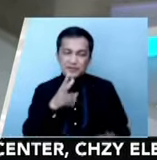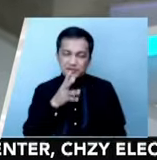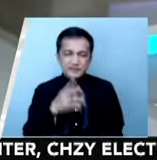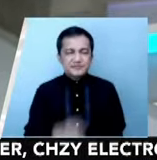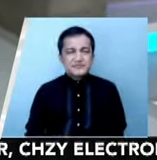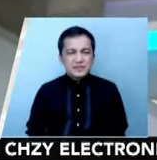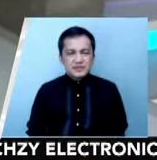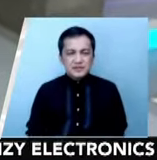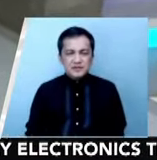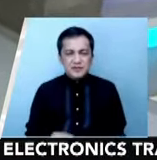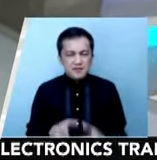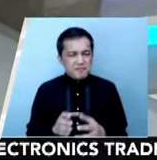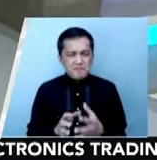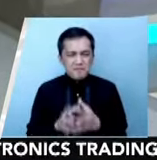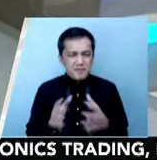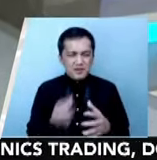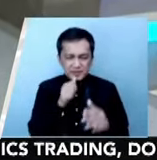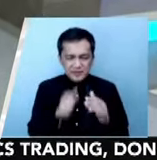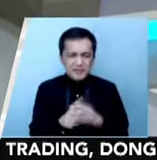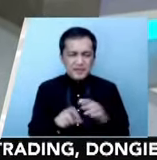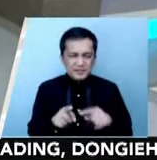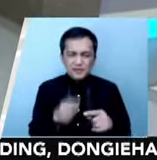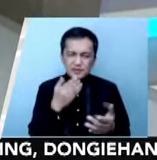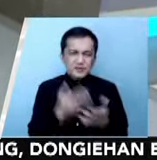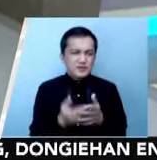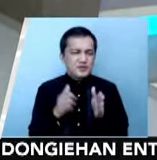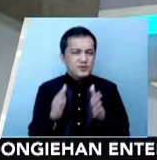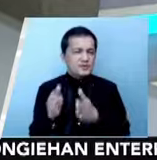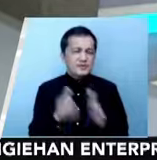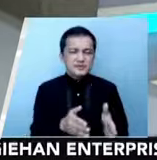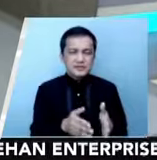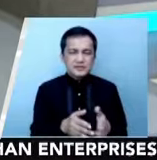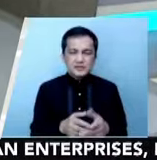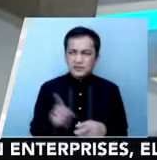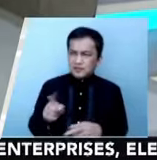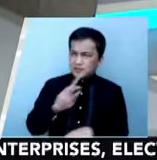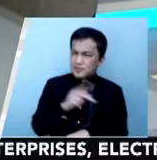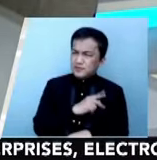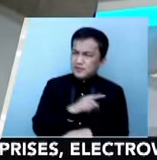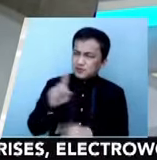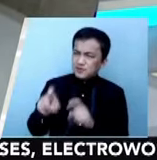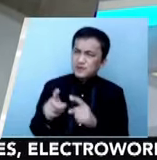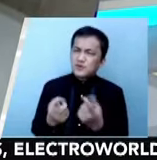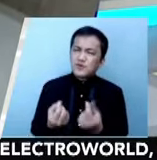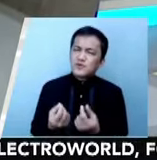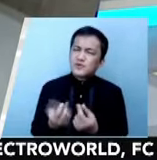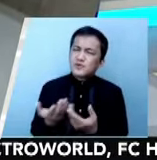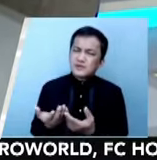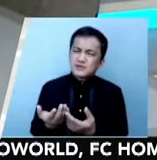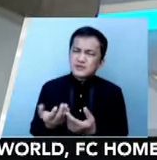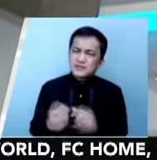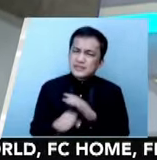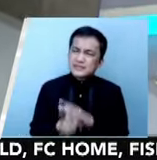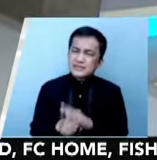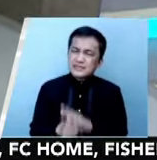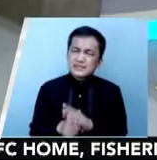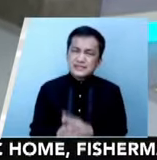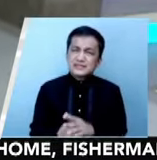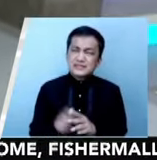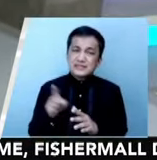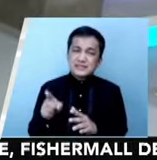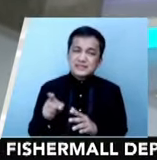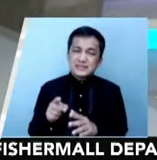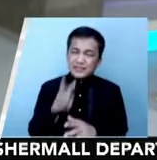ko, pero in a very good way. Ang gusto ko malaman, this is a personal question, anong ginagawa mo kapag nasa-stress ka sa pagiging